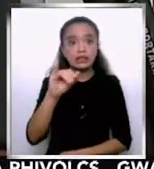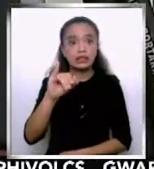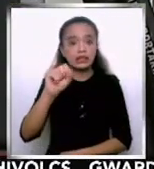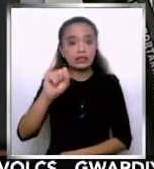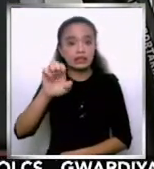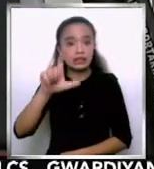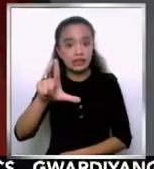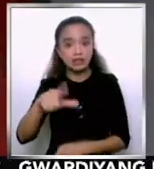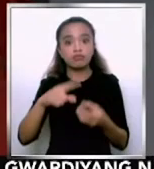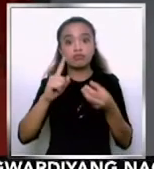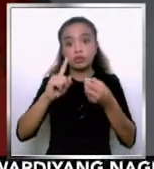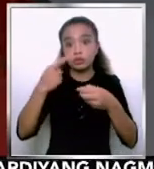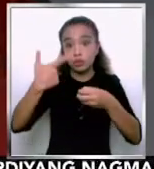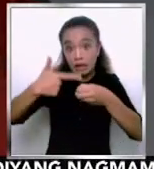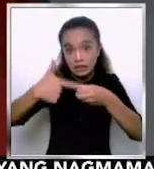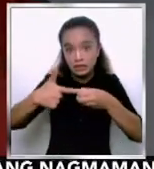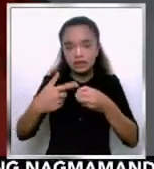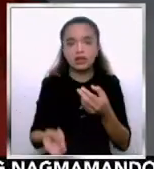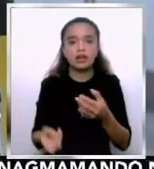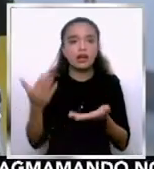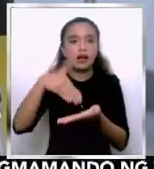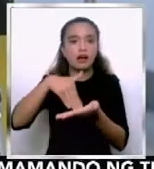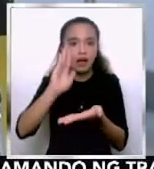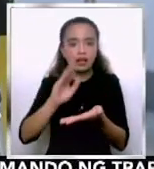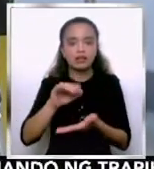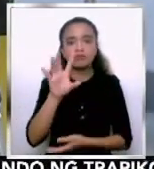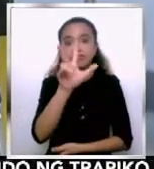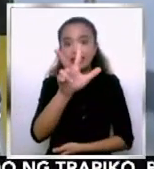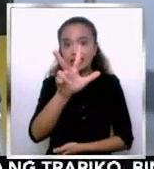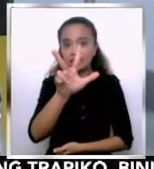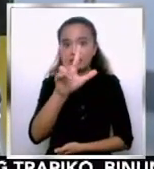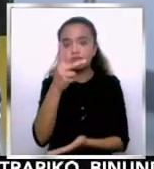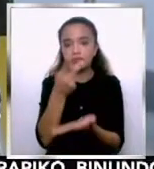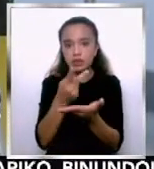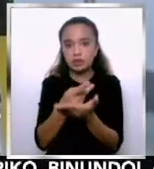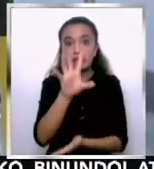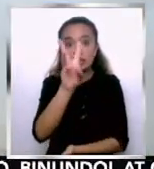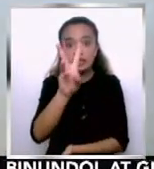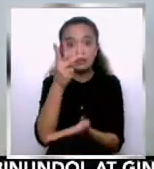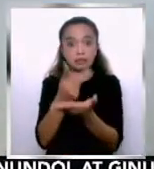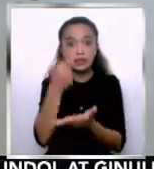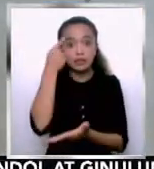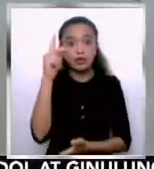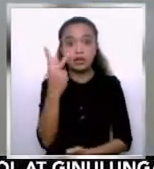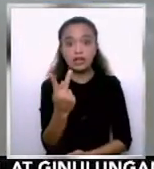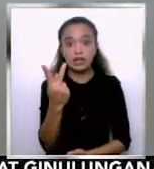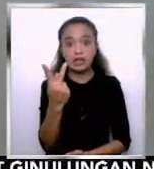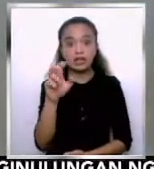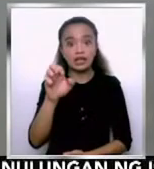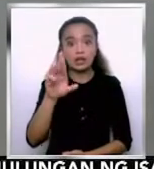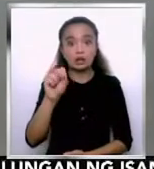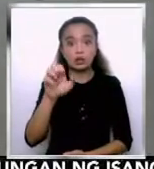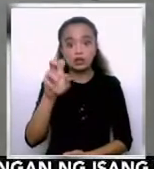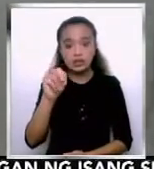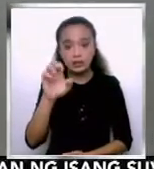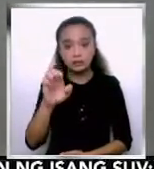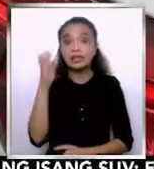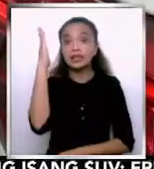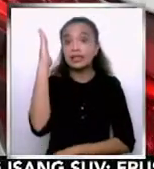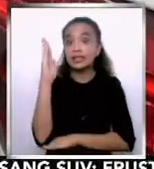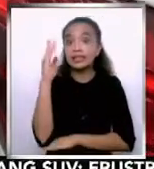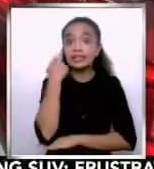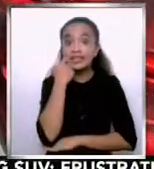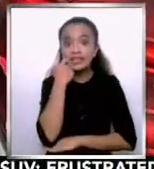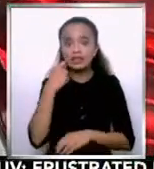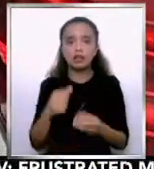gasolina, magmamahal ng halos 3 piso. Halos 6 na piso naman ang kerosene. Tanghalian pa lang kanina, dinumog na